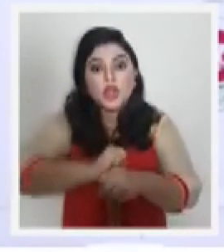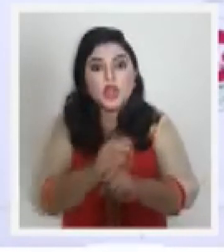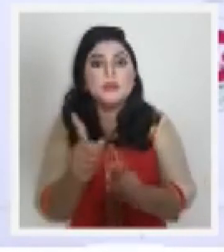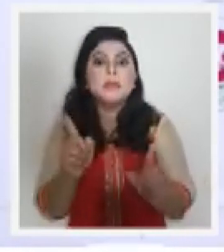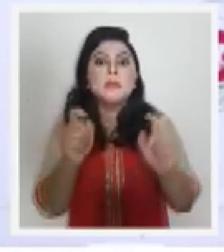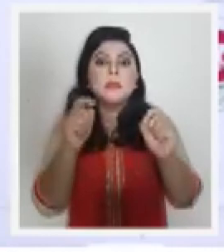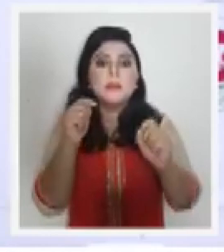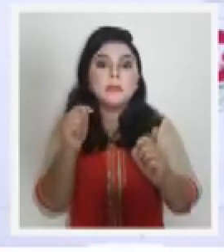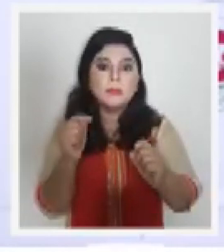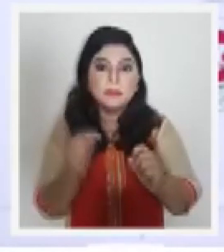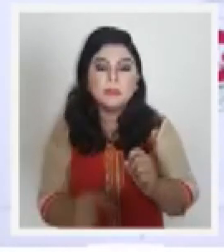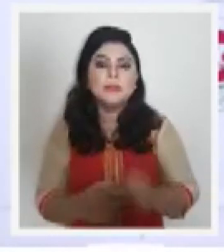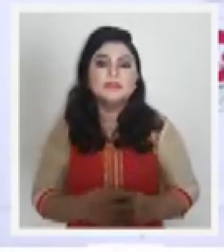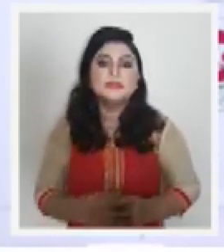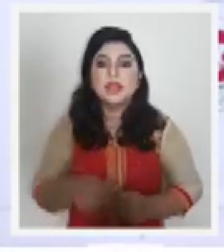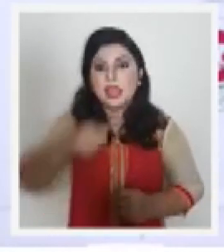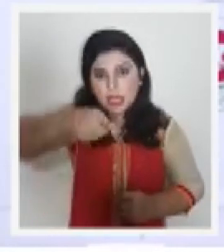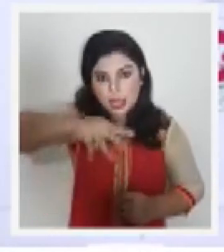টেলিমেডিসিন সেবা, গত 24 ঘন্টায়